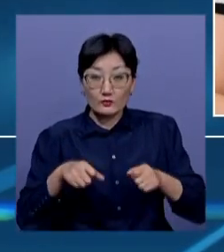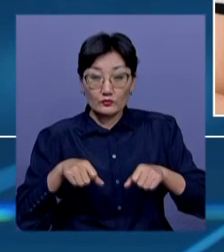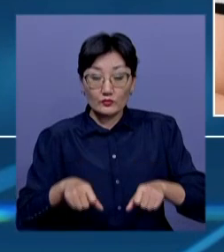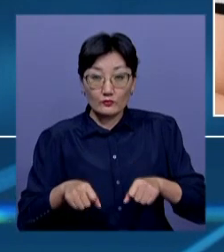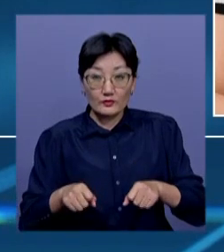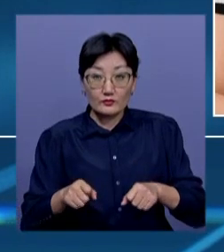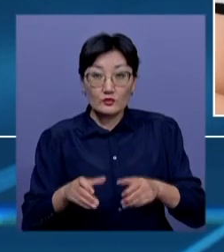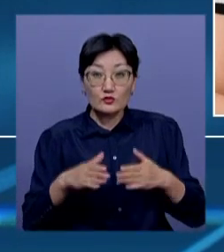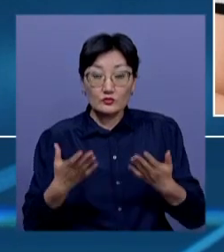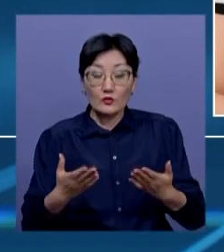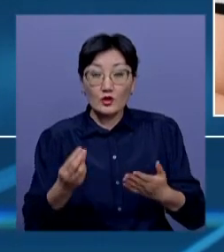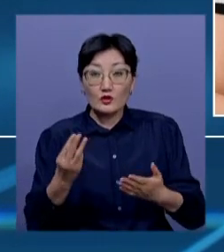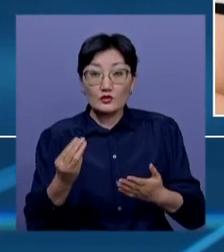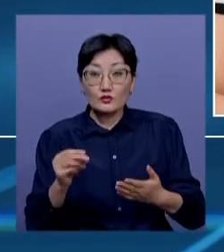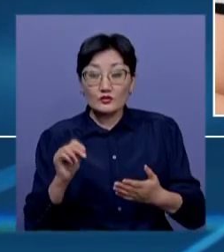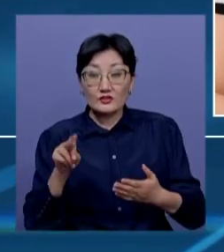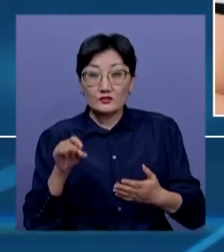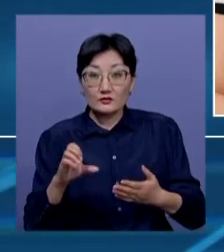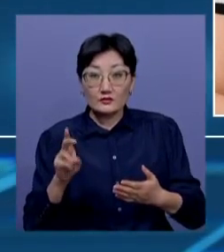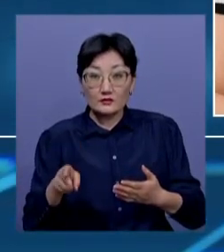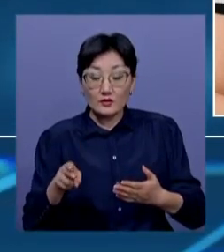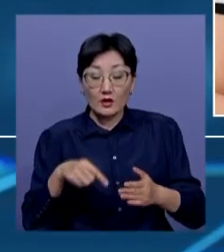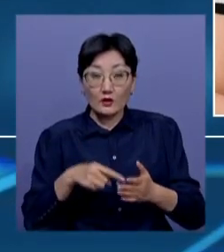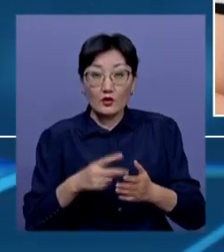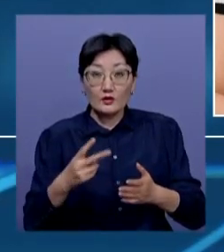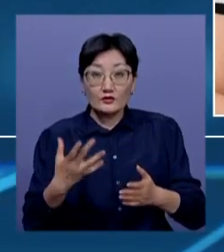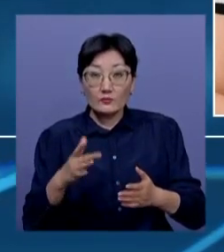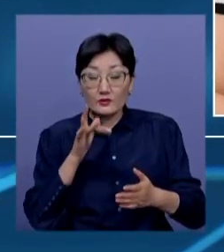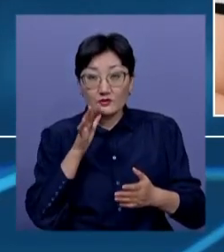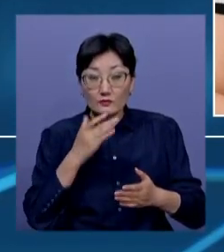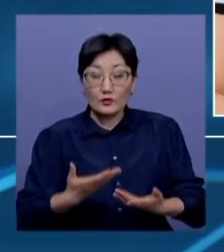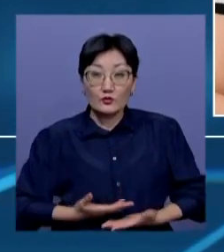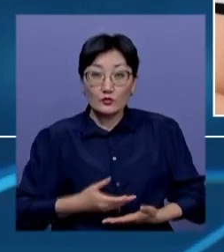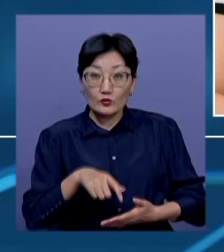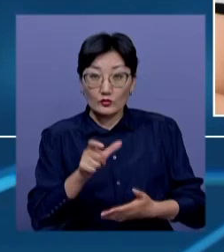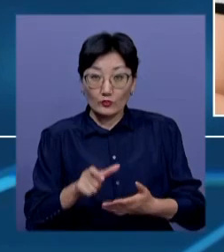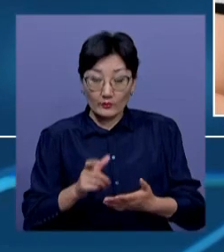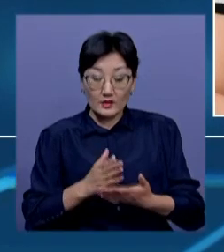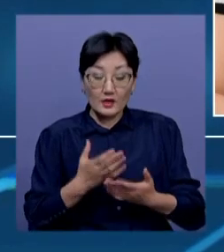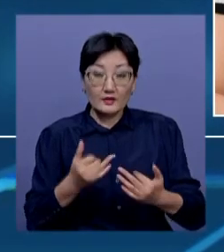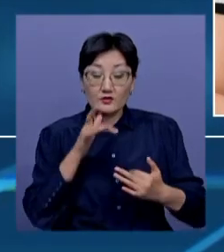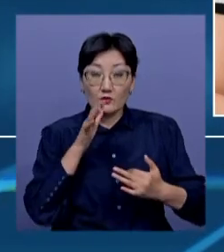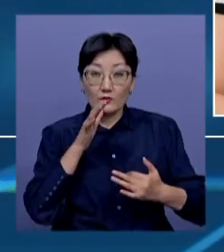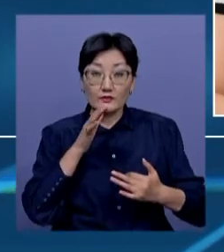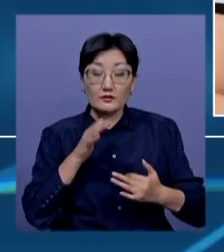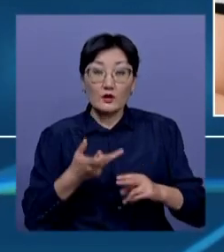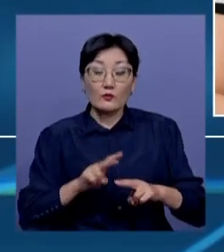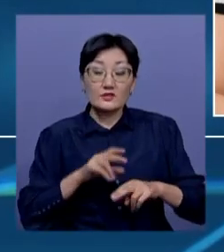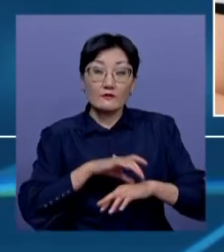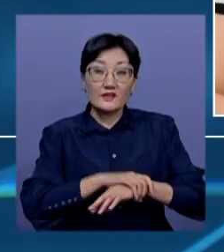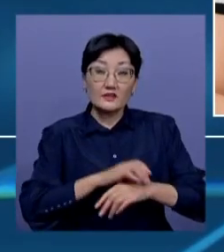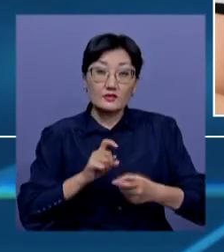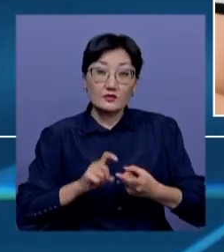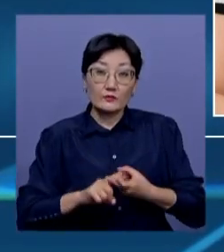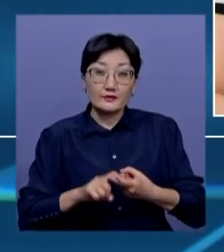құқығынан айырылған. Щучинск қаласының 25 жастағы тұрғыны болып шықты. Қазіргі уақытта аталған факты